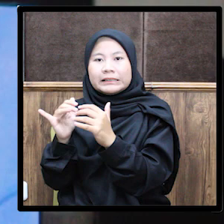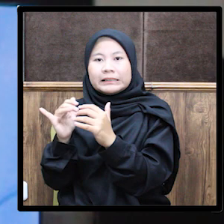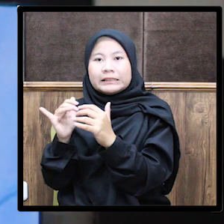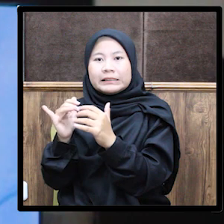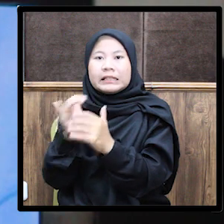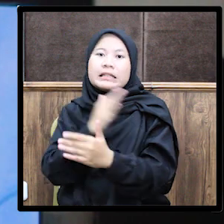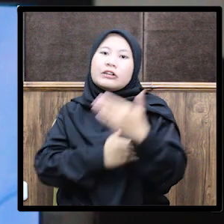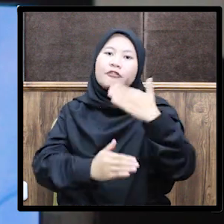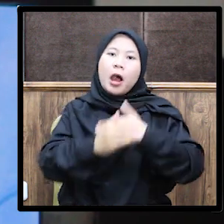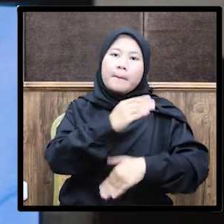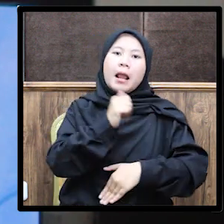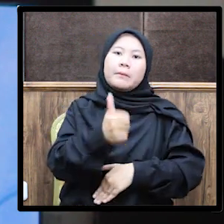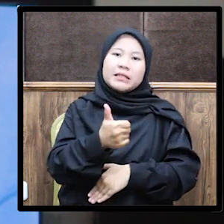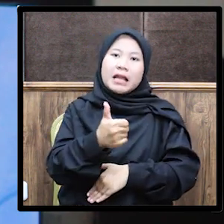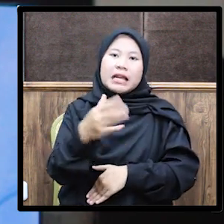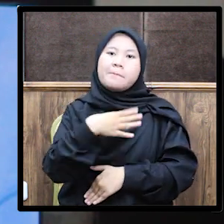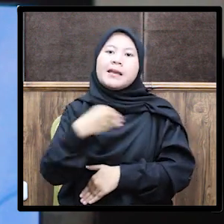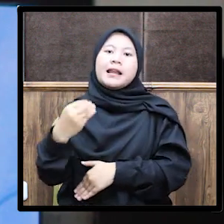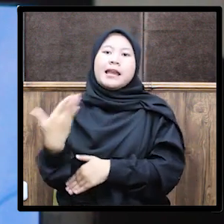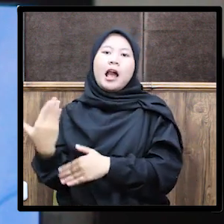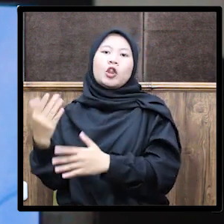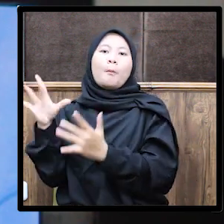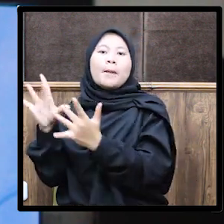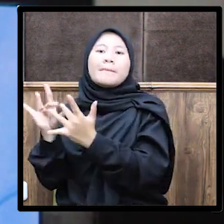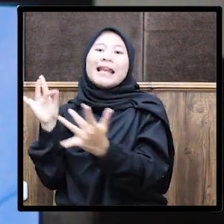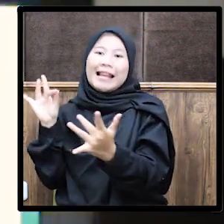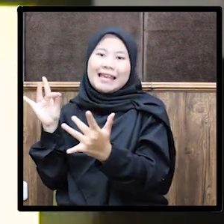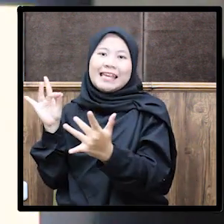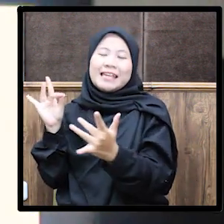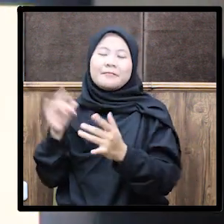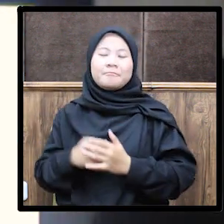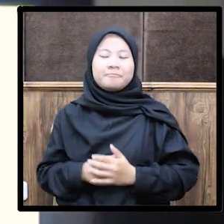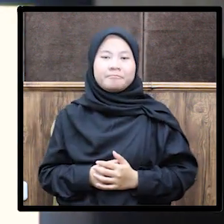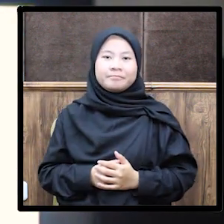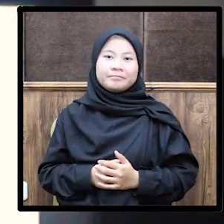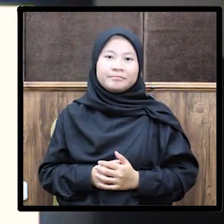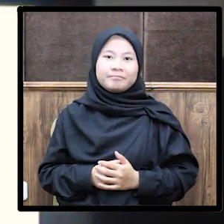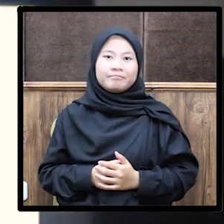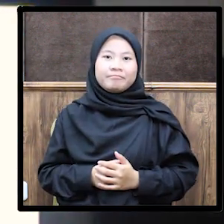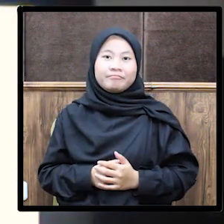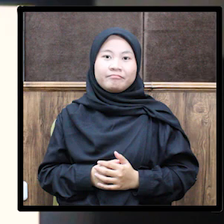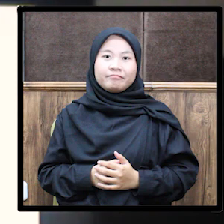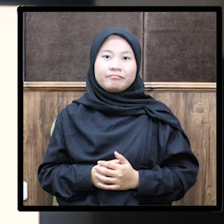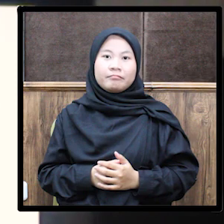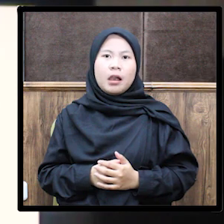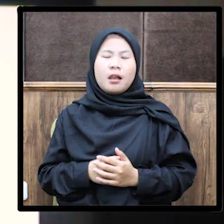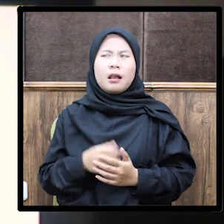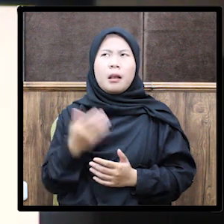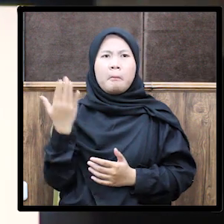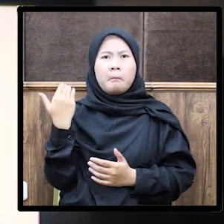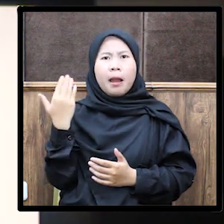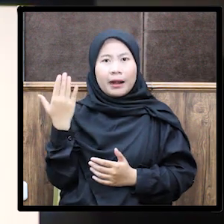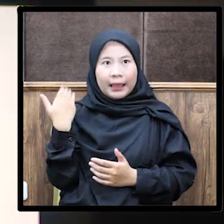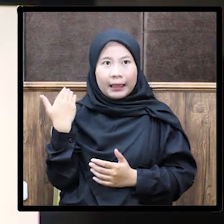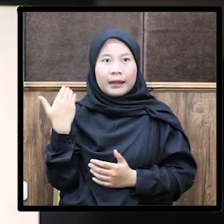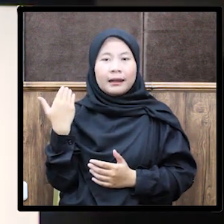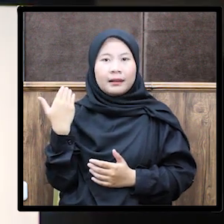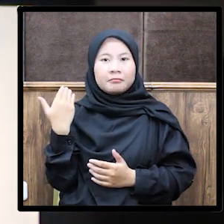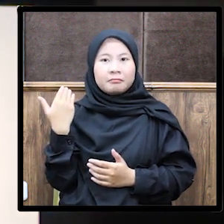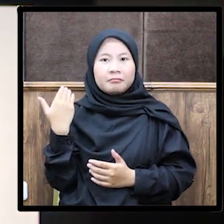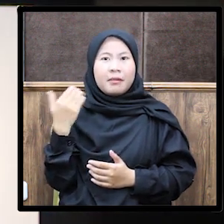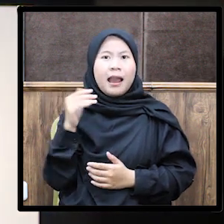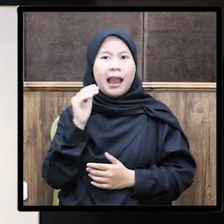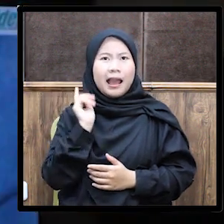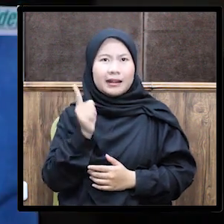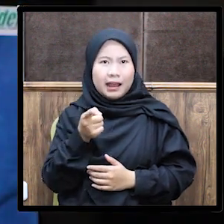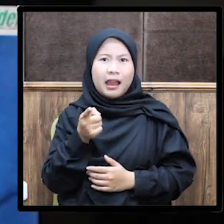memilih maupun dipilih seperti itu. Nah, berkaitan dengan hal tersebut, beberapa waktu yang lalu ada